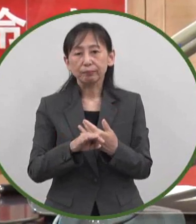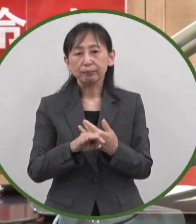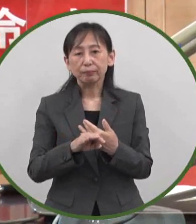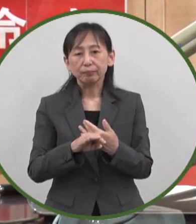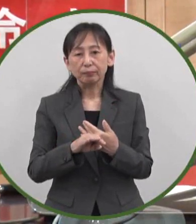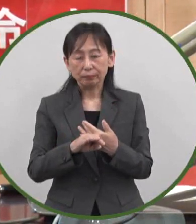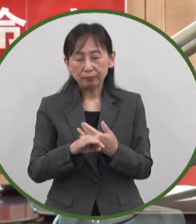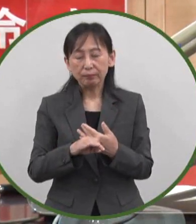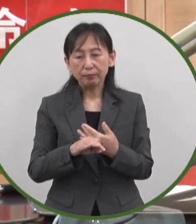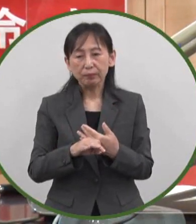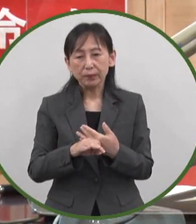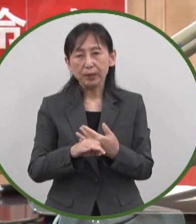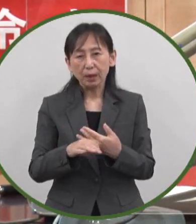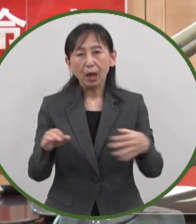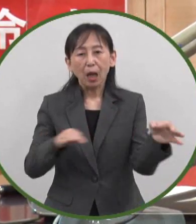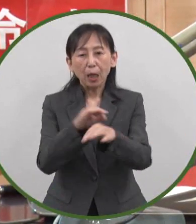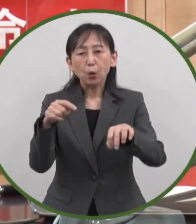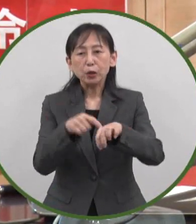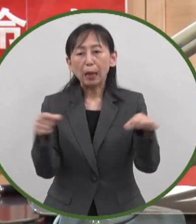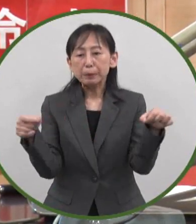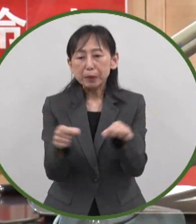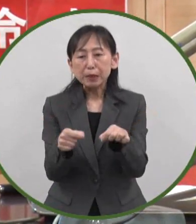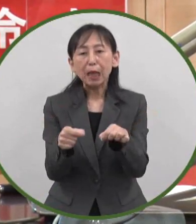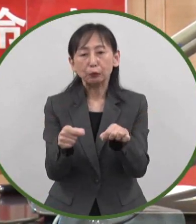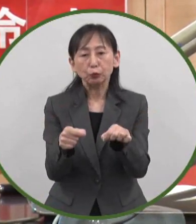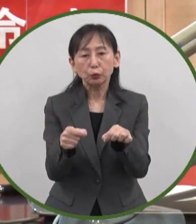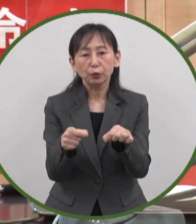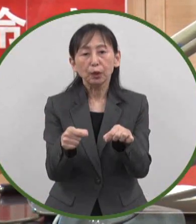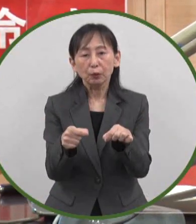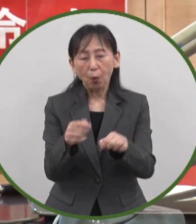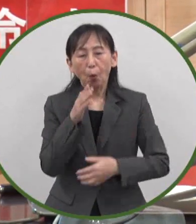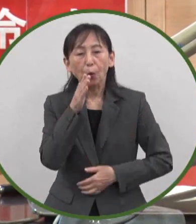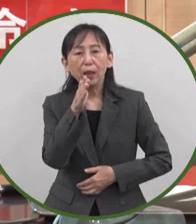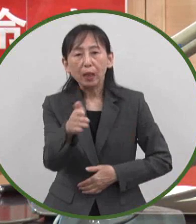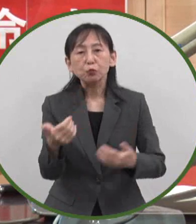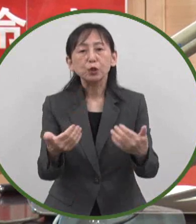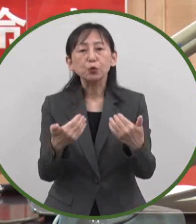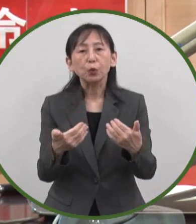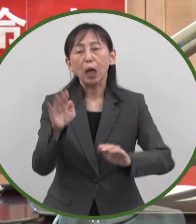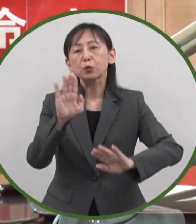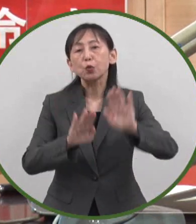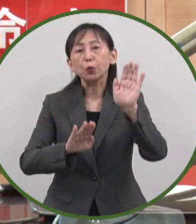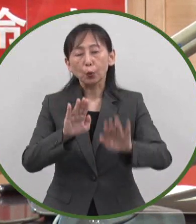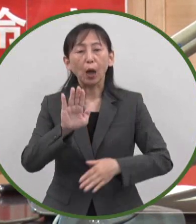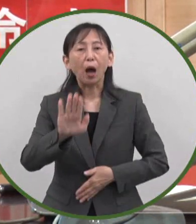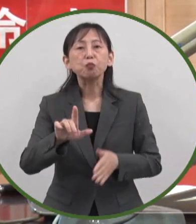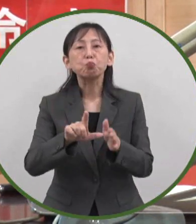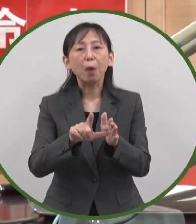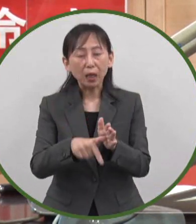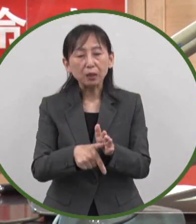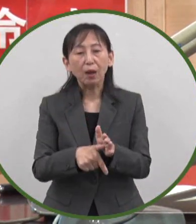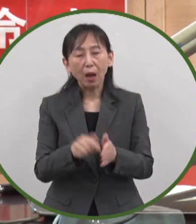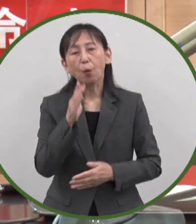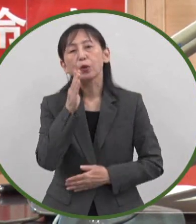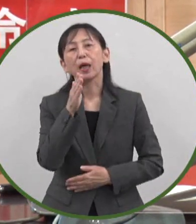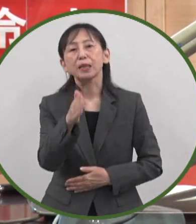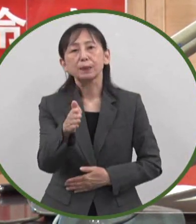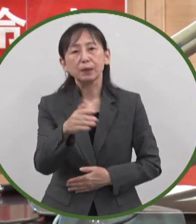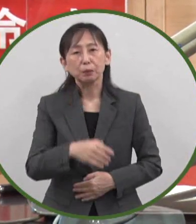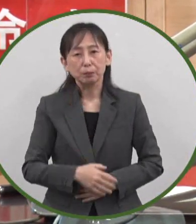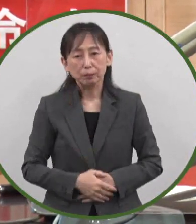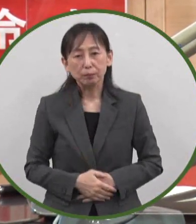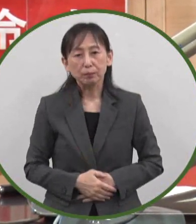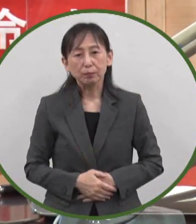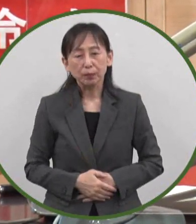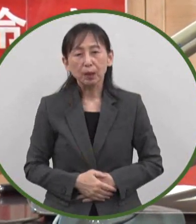あの時短などの対策が必要なような状況であれば、それは必要でありますし、そういった